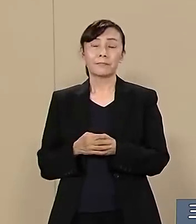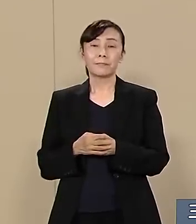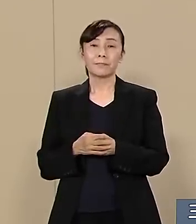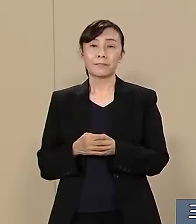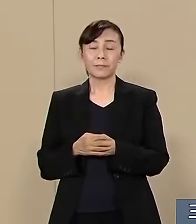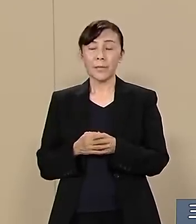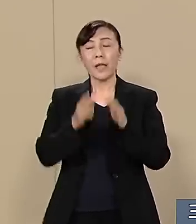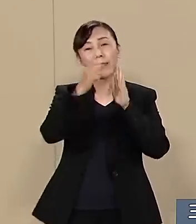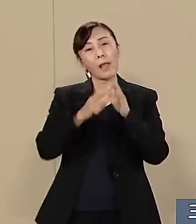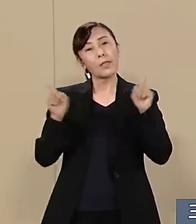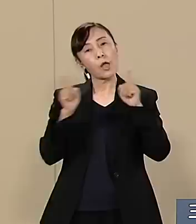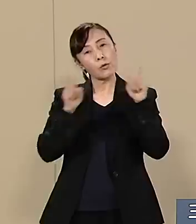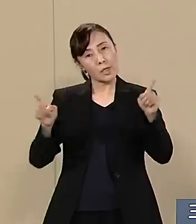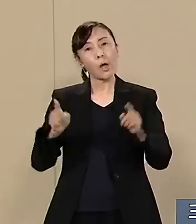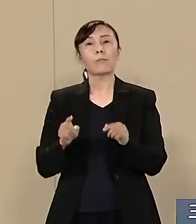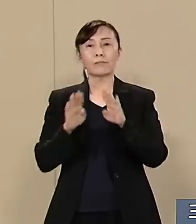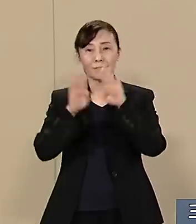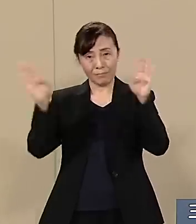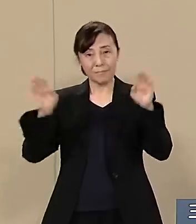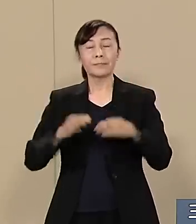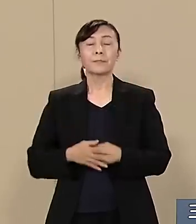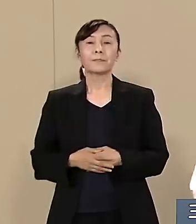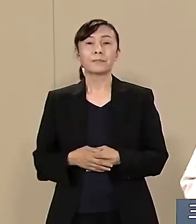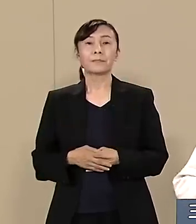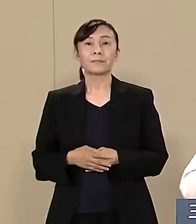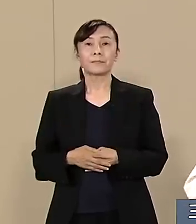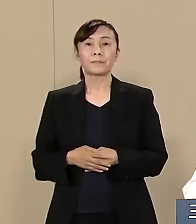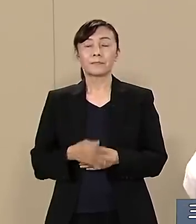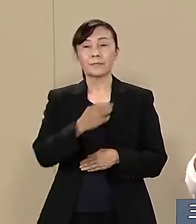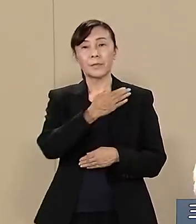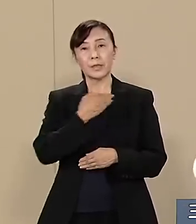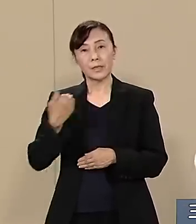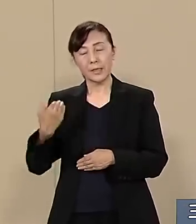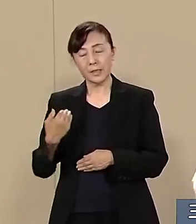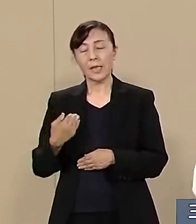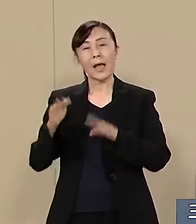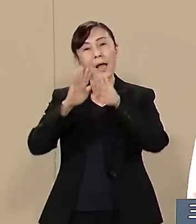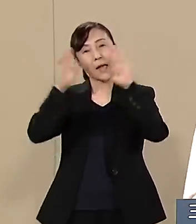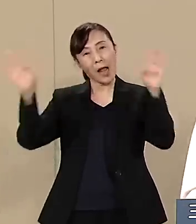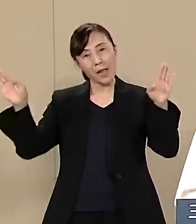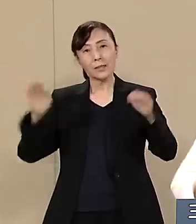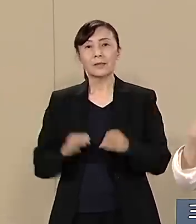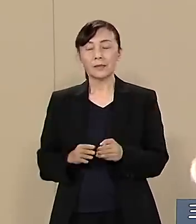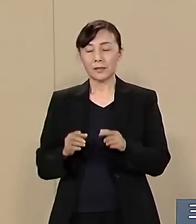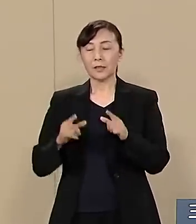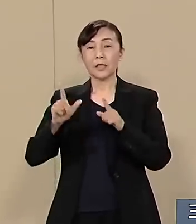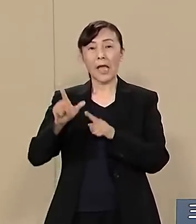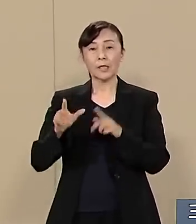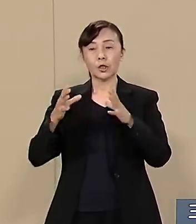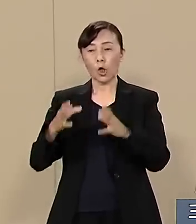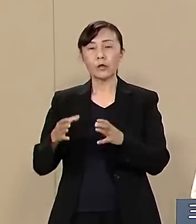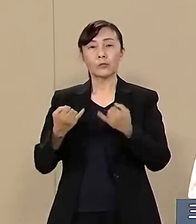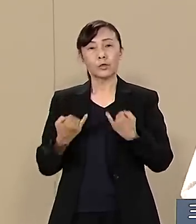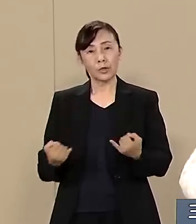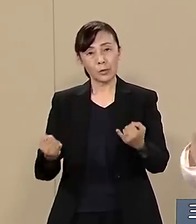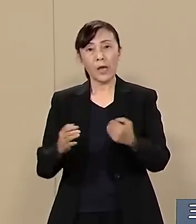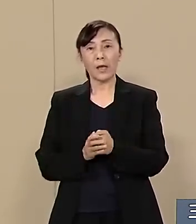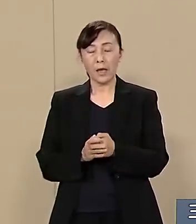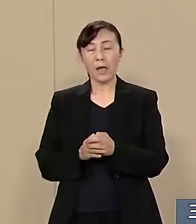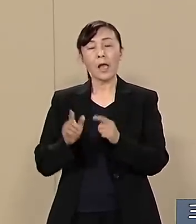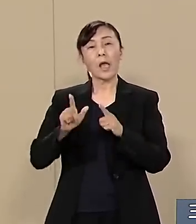テーマソングを歌うかさん入っ家なよ起きな n コック娘